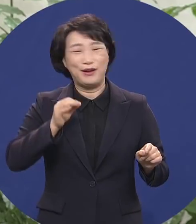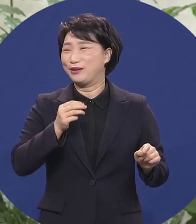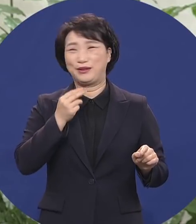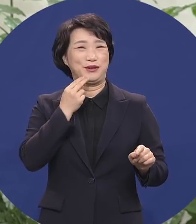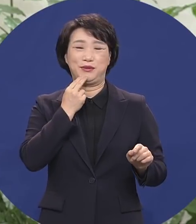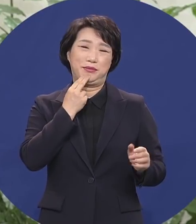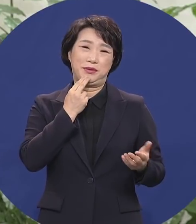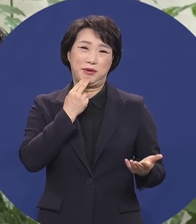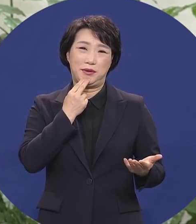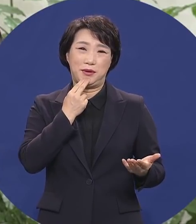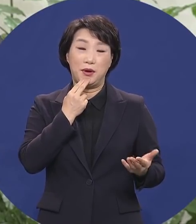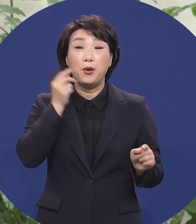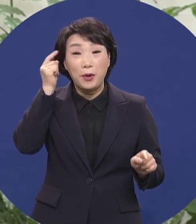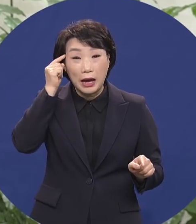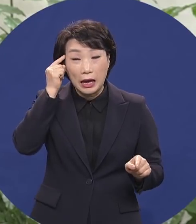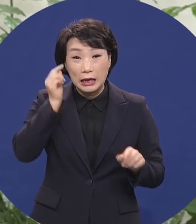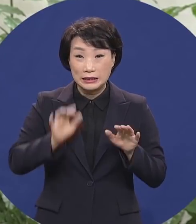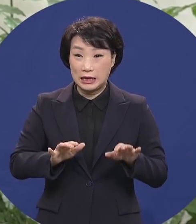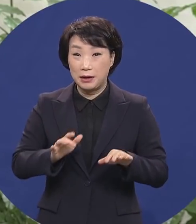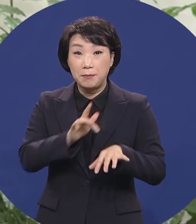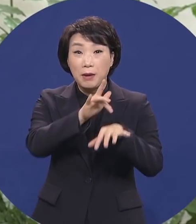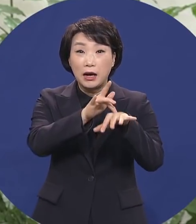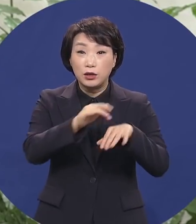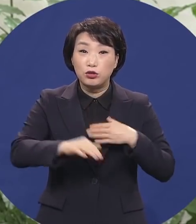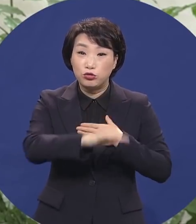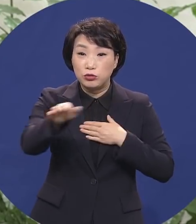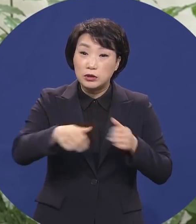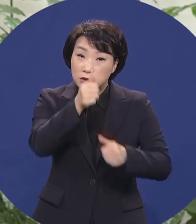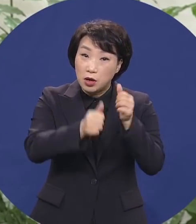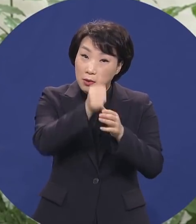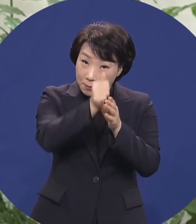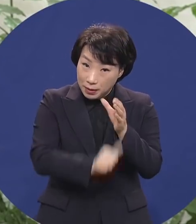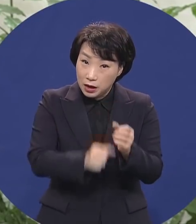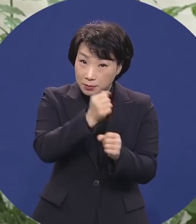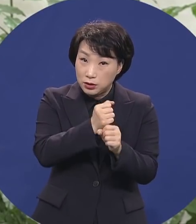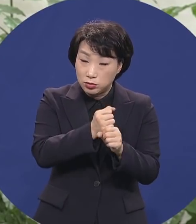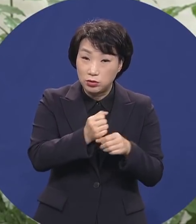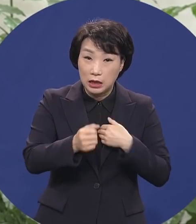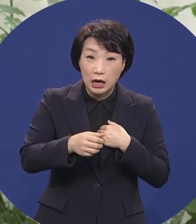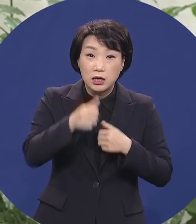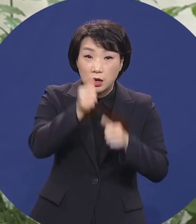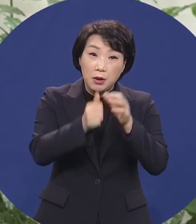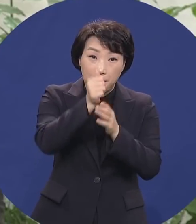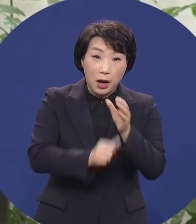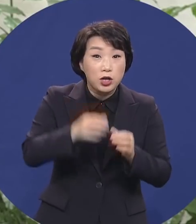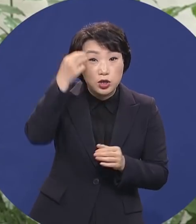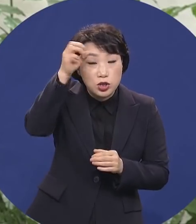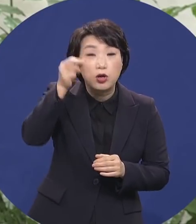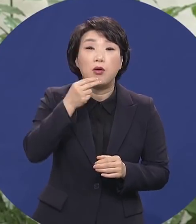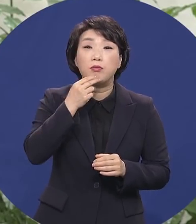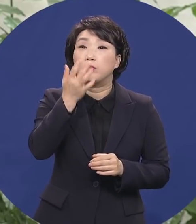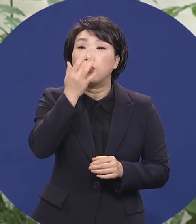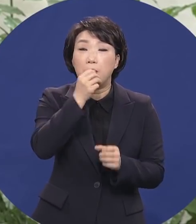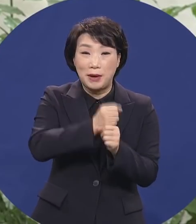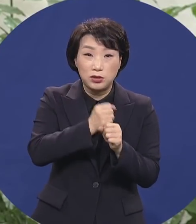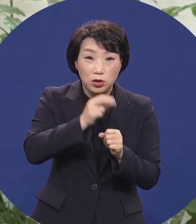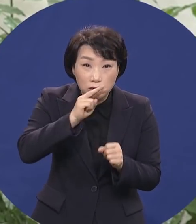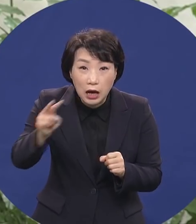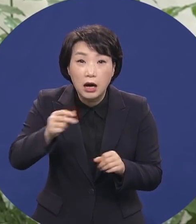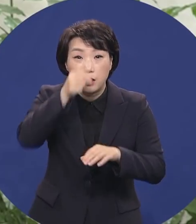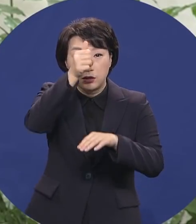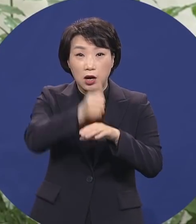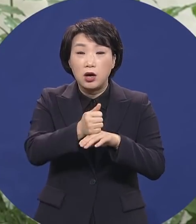하지. 왜? 마귀는 시험 들게 하고 시험 들 것을 인정하지 않게 만들어야 그 사람을